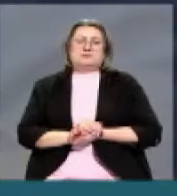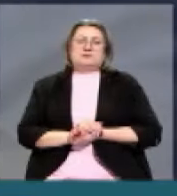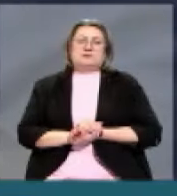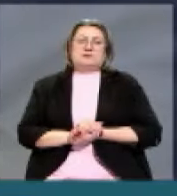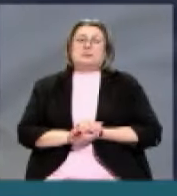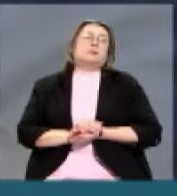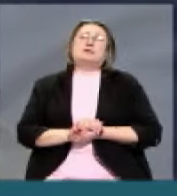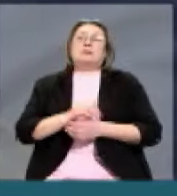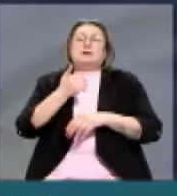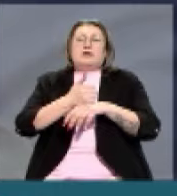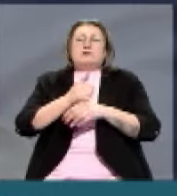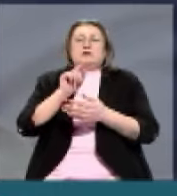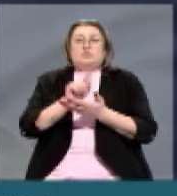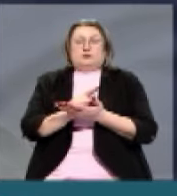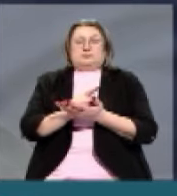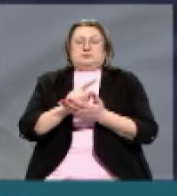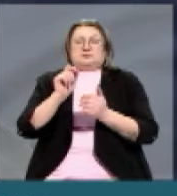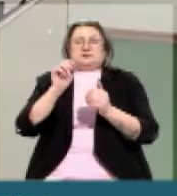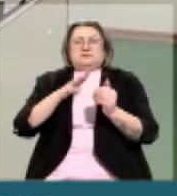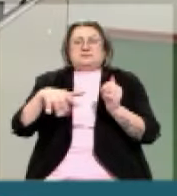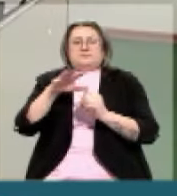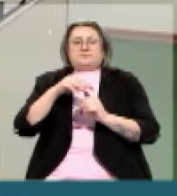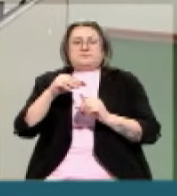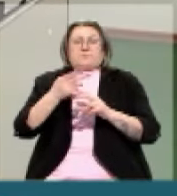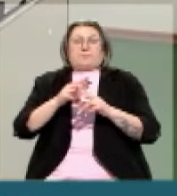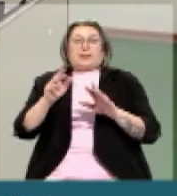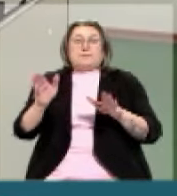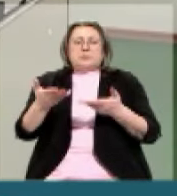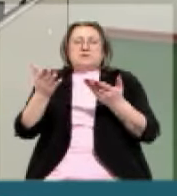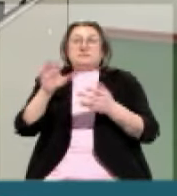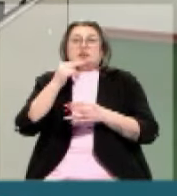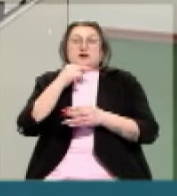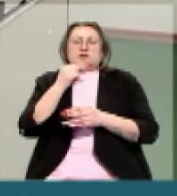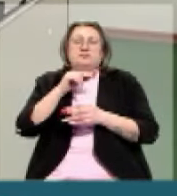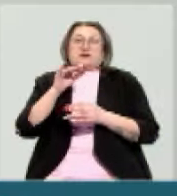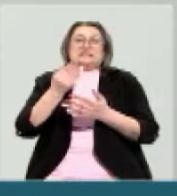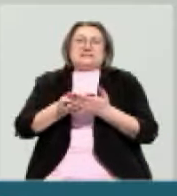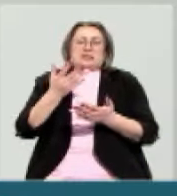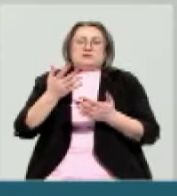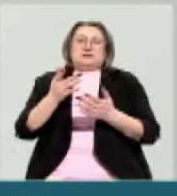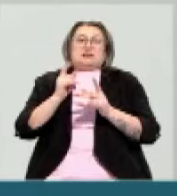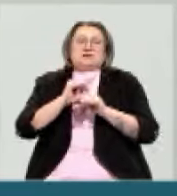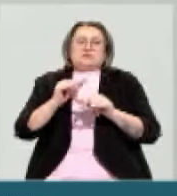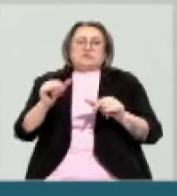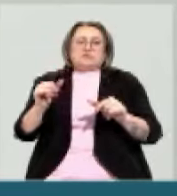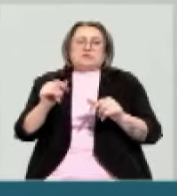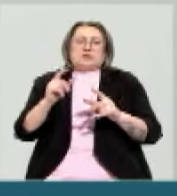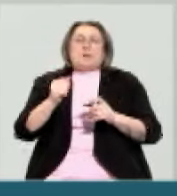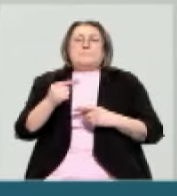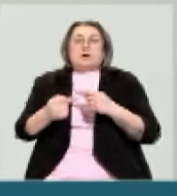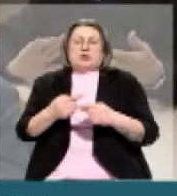ұмтылады. Осы қасиеттер мен құндылықтарды жан-жақты дәріптеу, ұрпақ санасына сіңіру басты борышымыз, дейді ұстаздар.